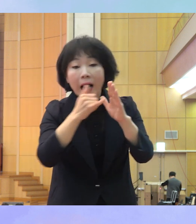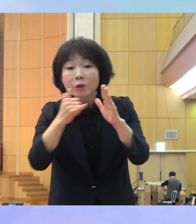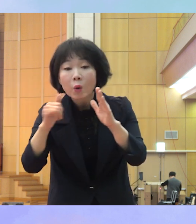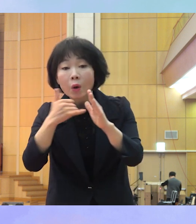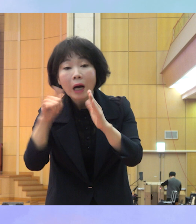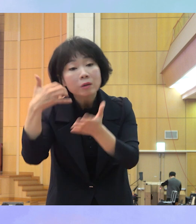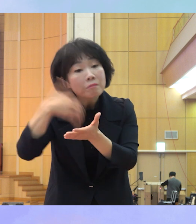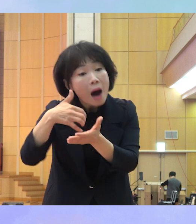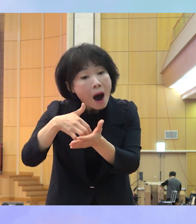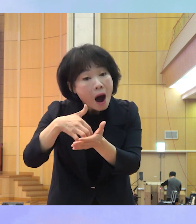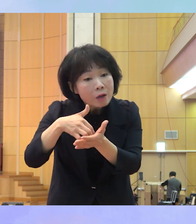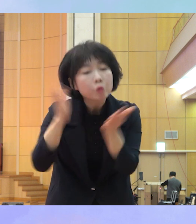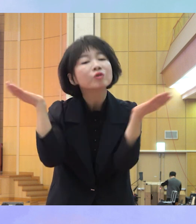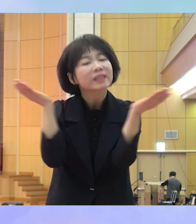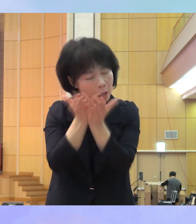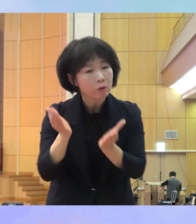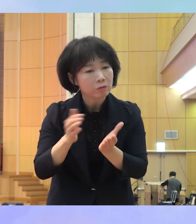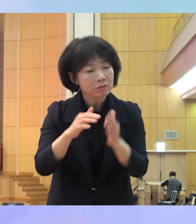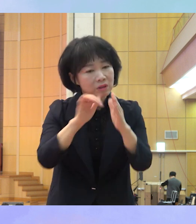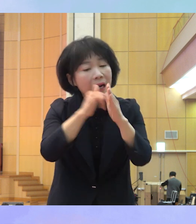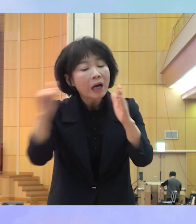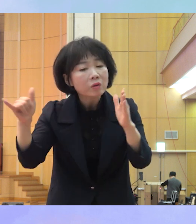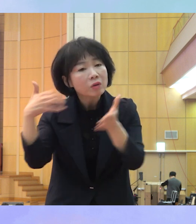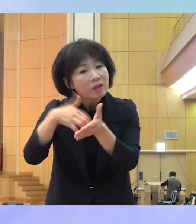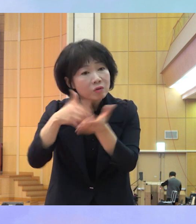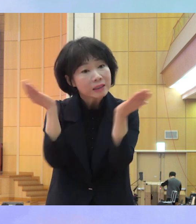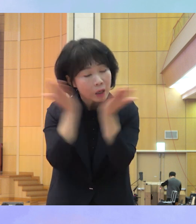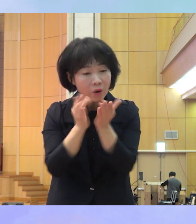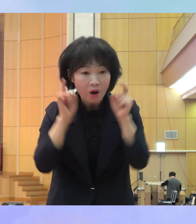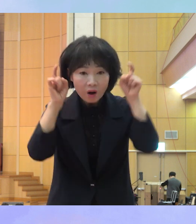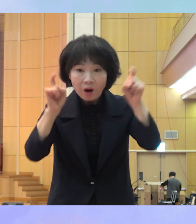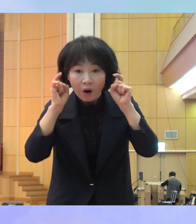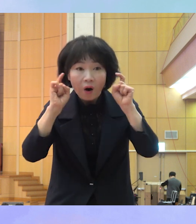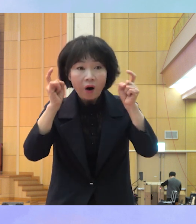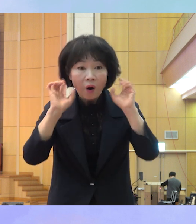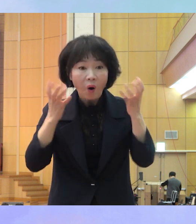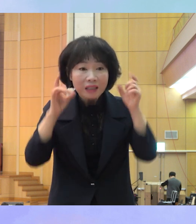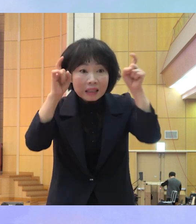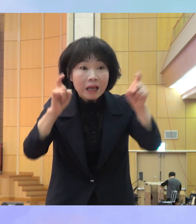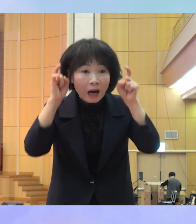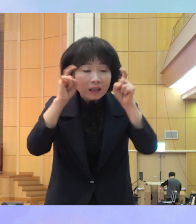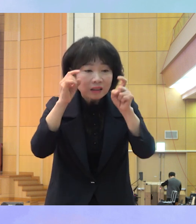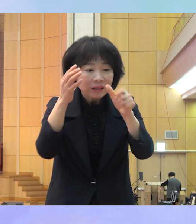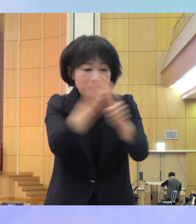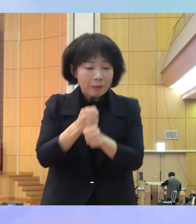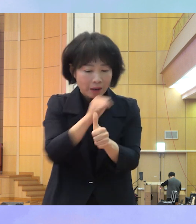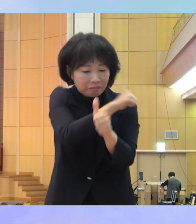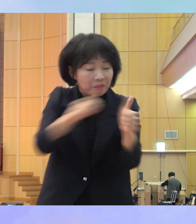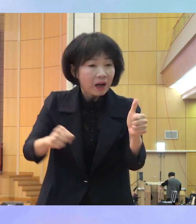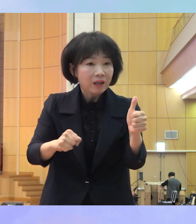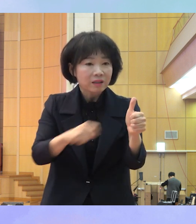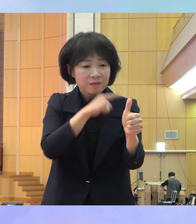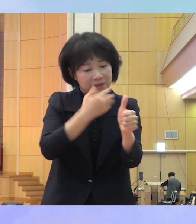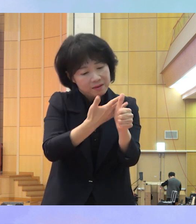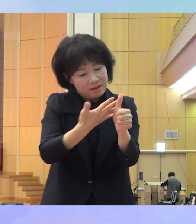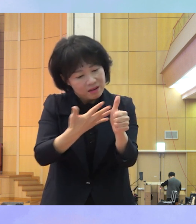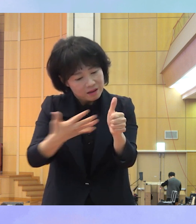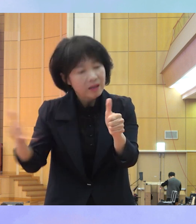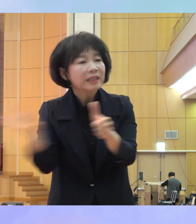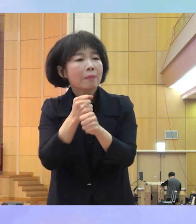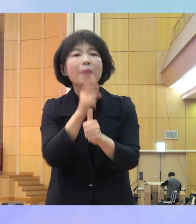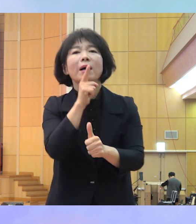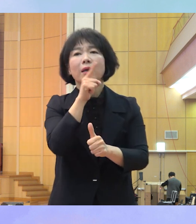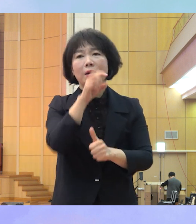이 말은 가족 수대로 어린 양을 택하여 6월절 양으로